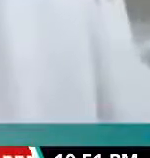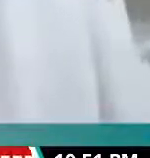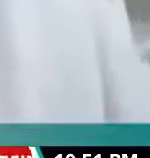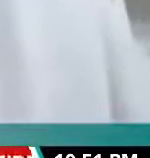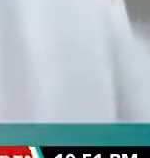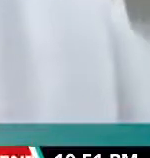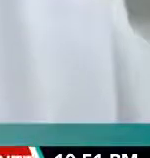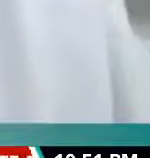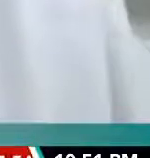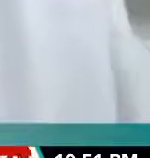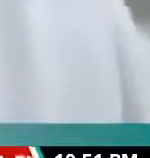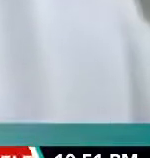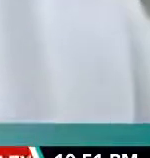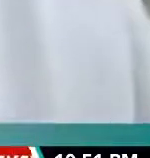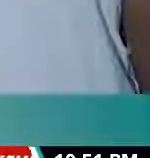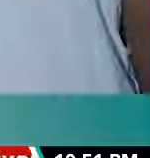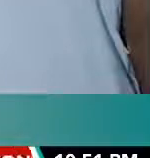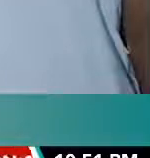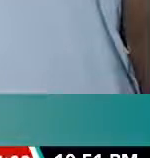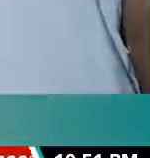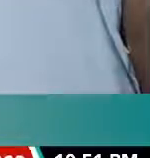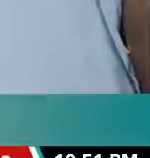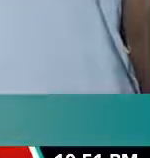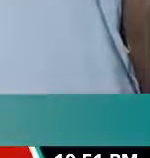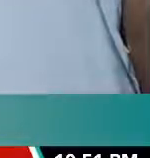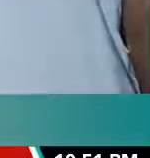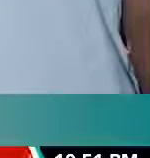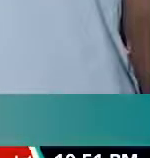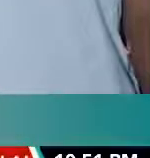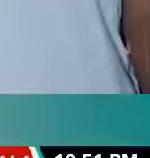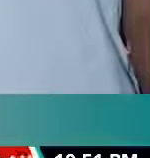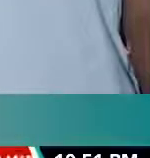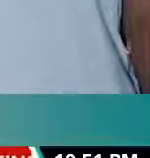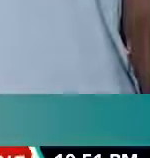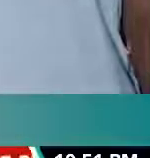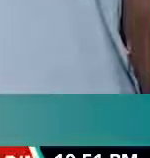especially of the deaf community po. Oscar Oida, GMA News.